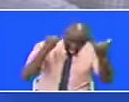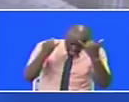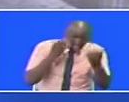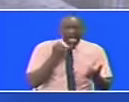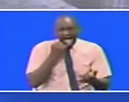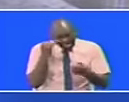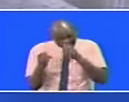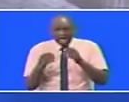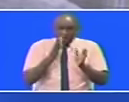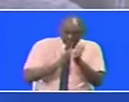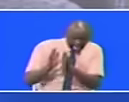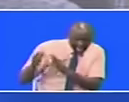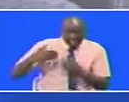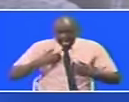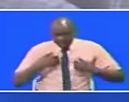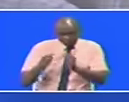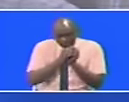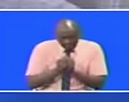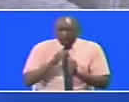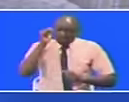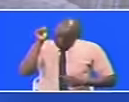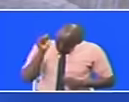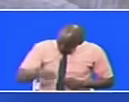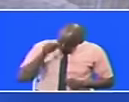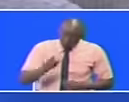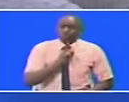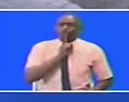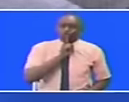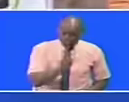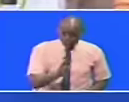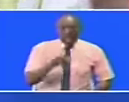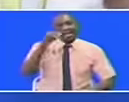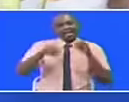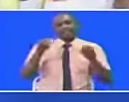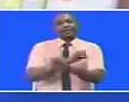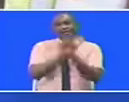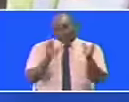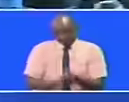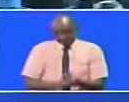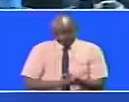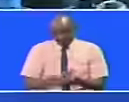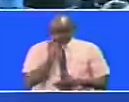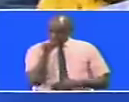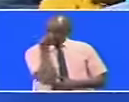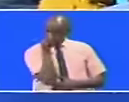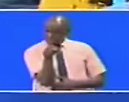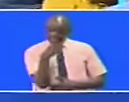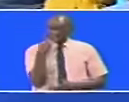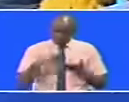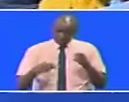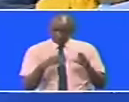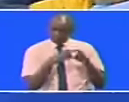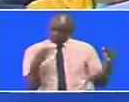develop strategies that will guarantee a credible election. Lakini huku akishinikiza muungano wa